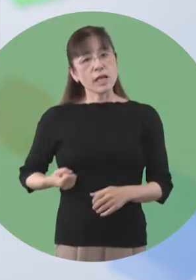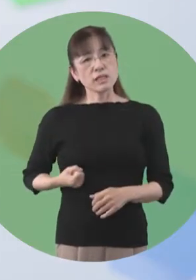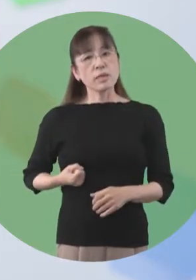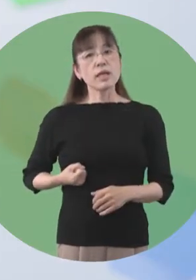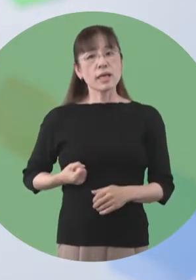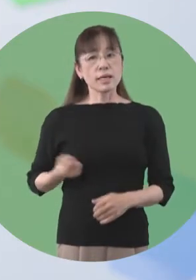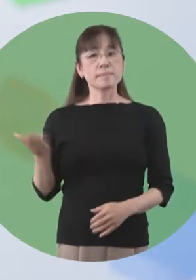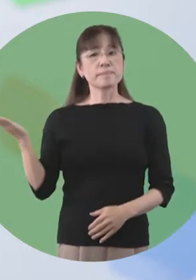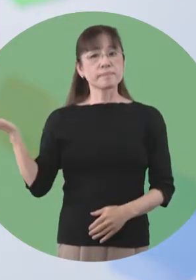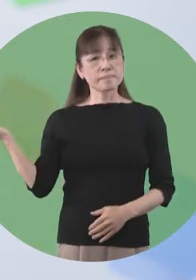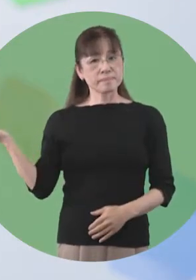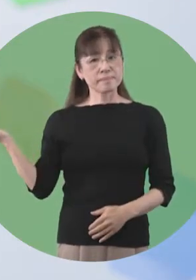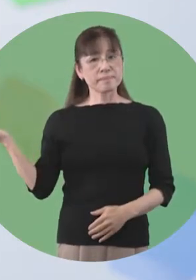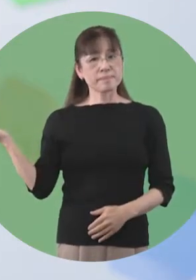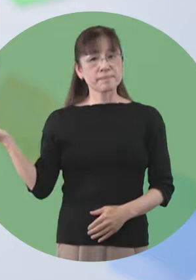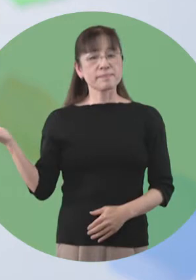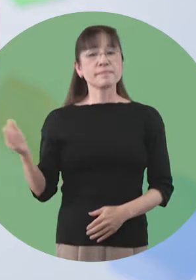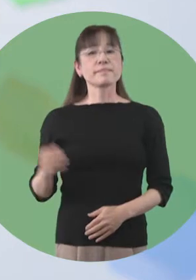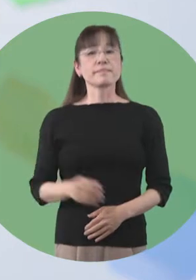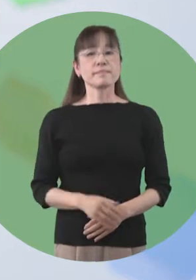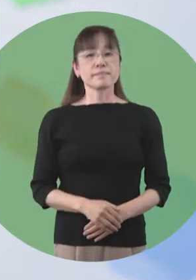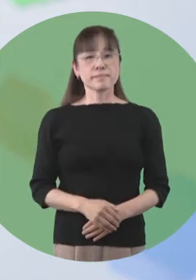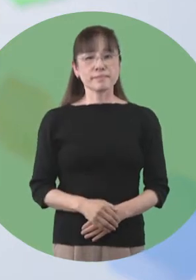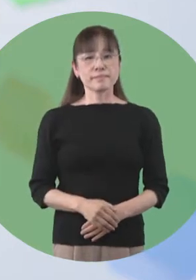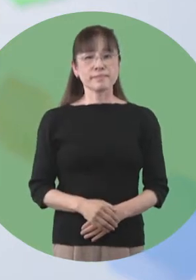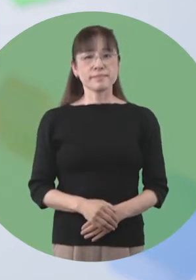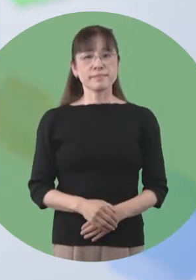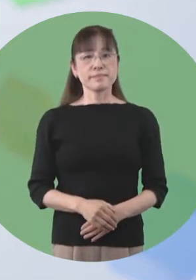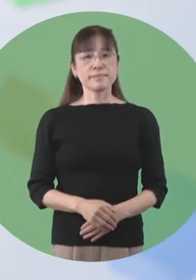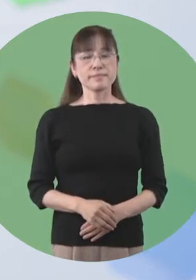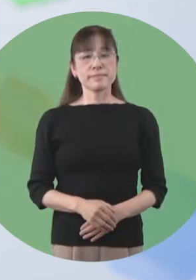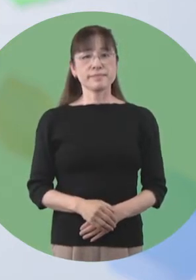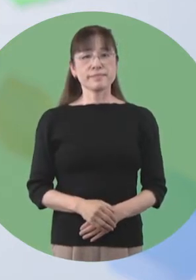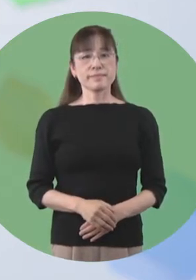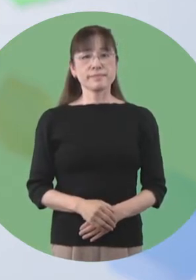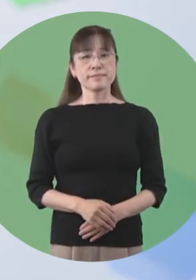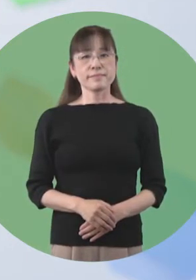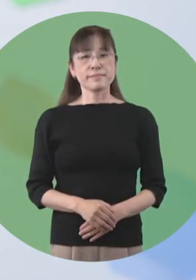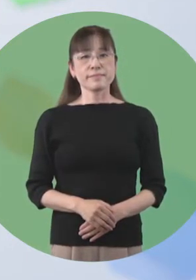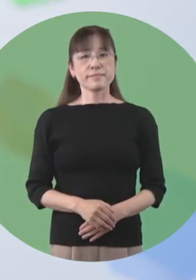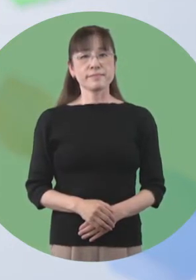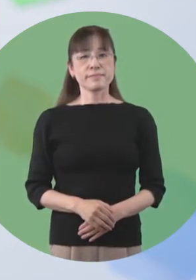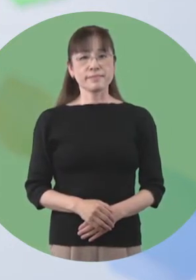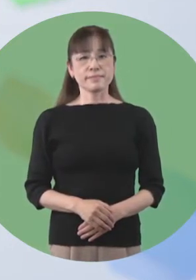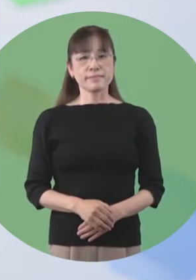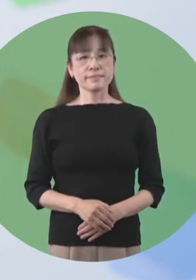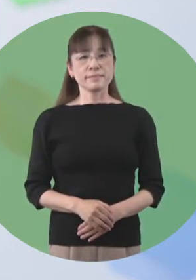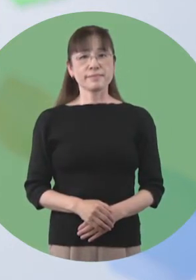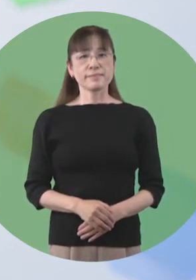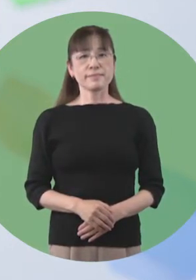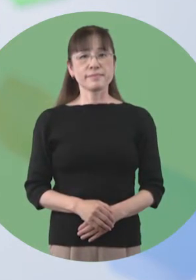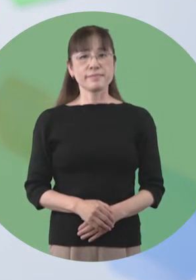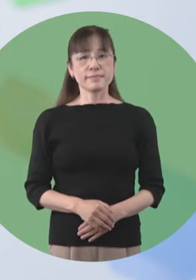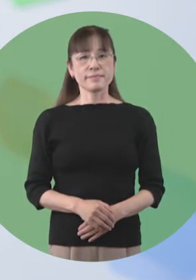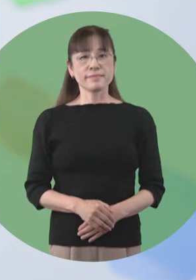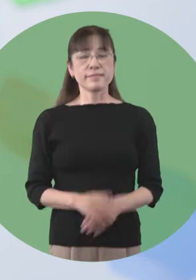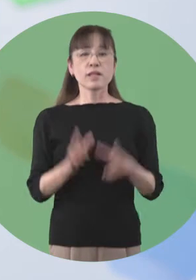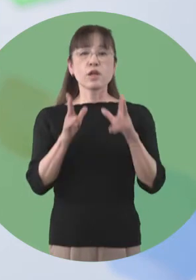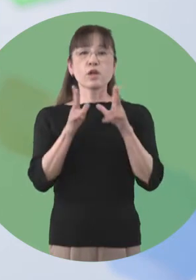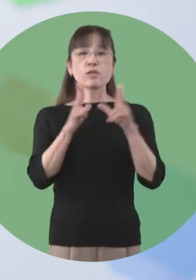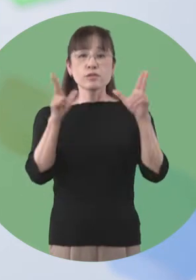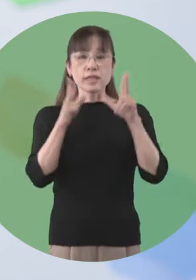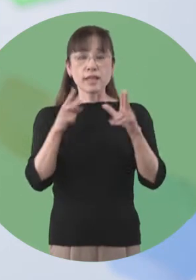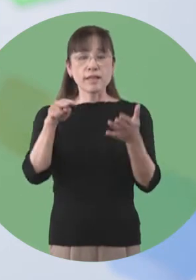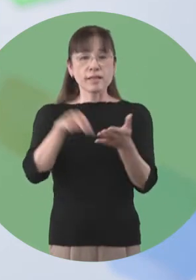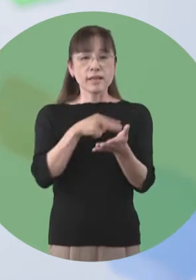ていたり、 野菜の量を決めてからハンバーガーの個数を決めるってことなの。 なるほど。 歌とダンスを